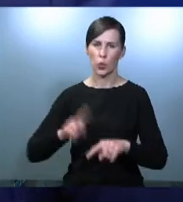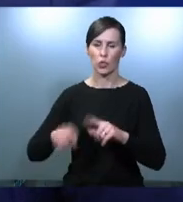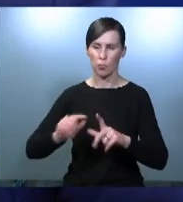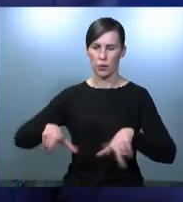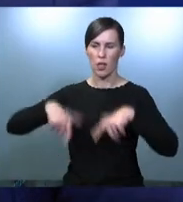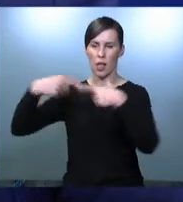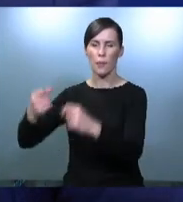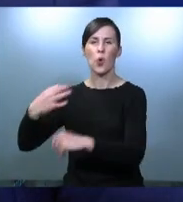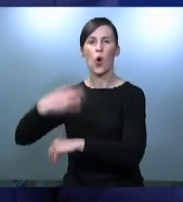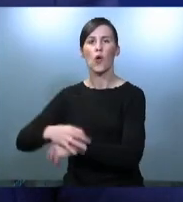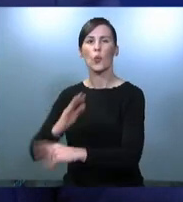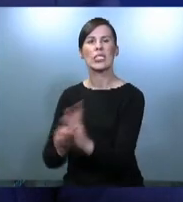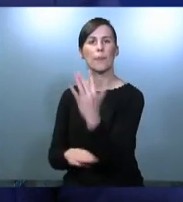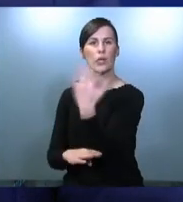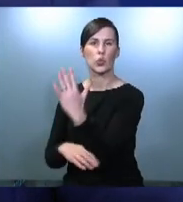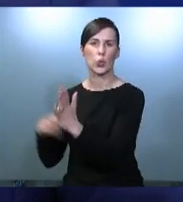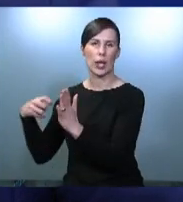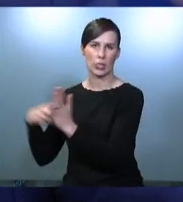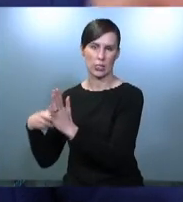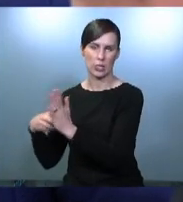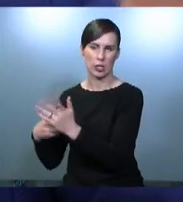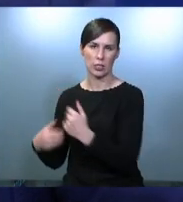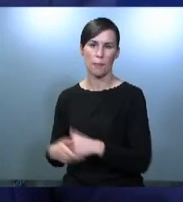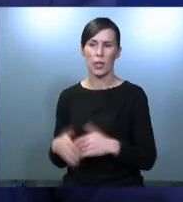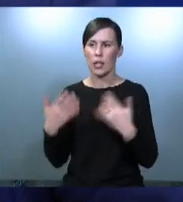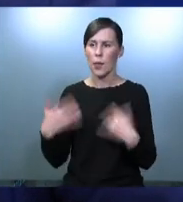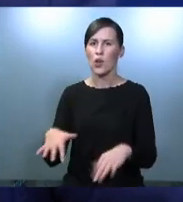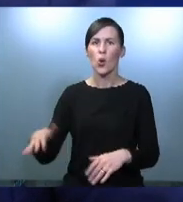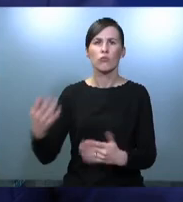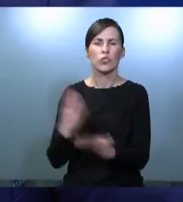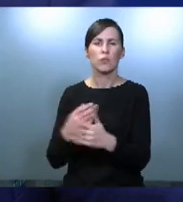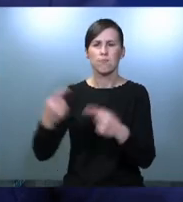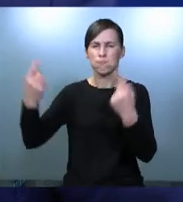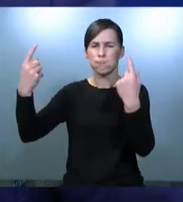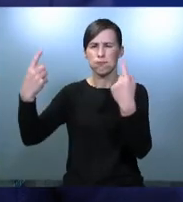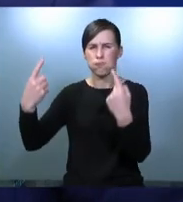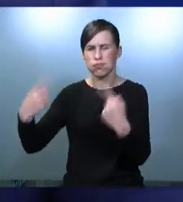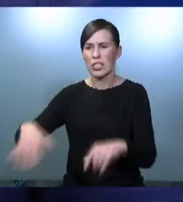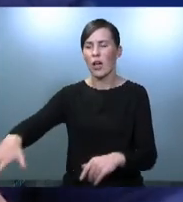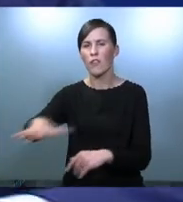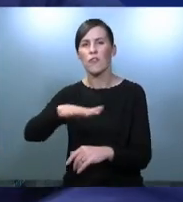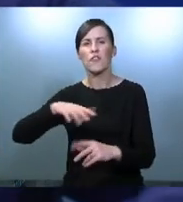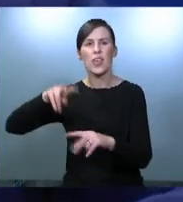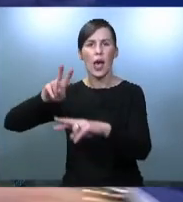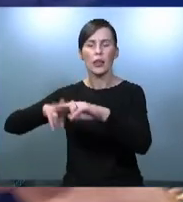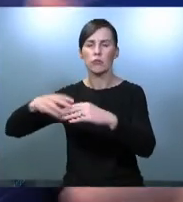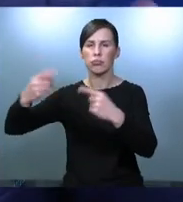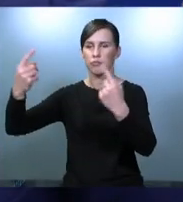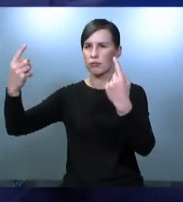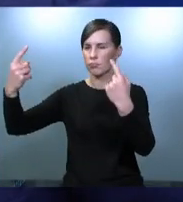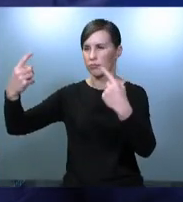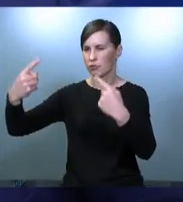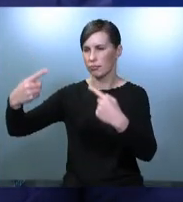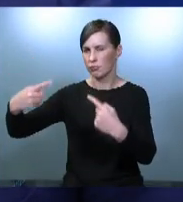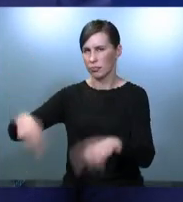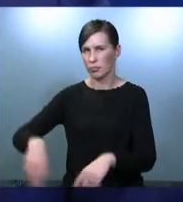bus storesnė negu 14 cm, apleistas ir iš tikrųjų... Jūs turite planą kaip gyvinti tą lėzą? Atėjus investuotojui,